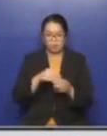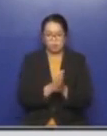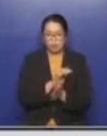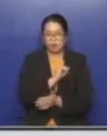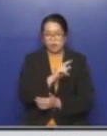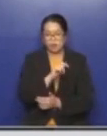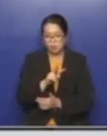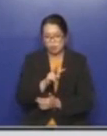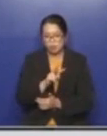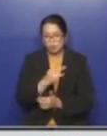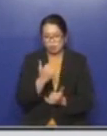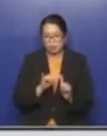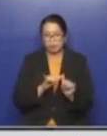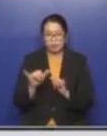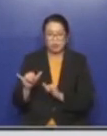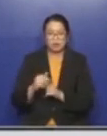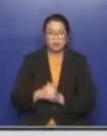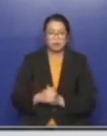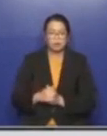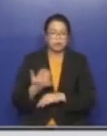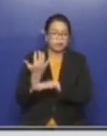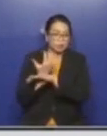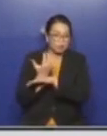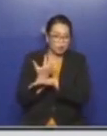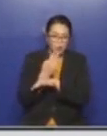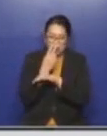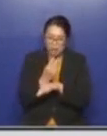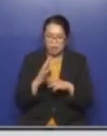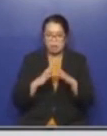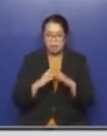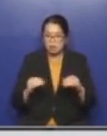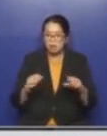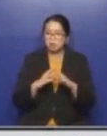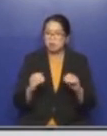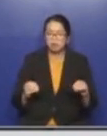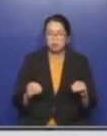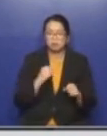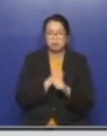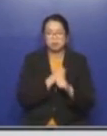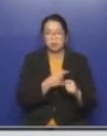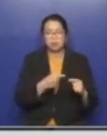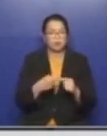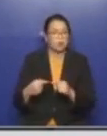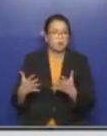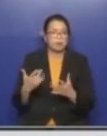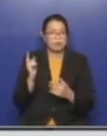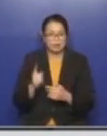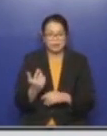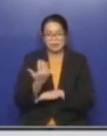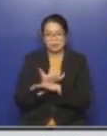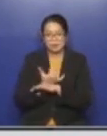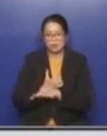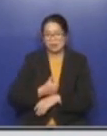นบางรายการที่หายไปต้องขอกราบเรียนว่าจริงๆกับไอทีวีหรือไทยเบ